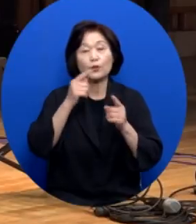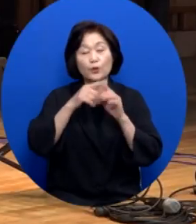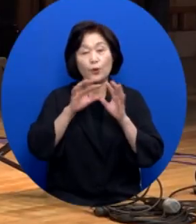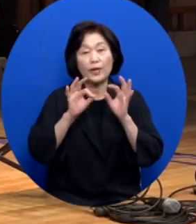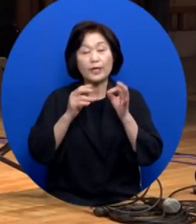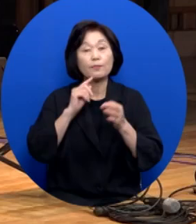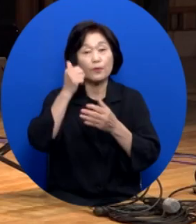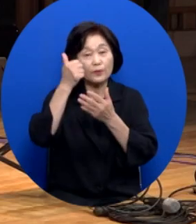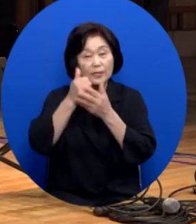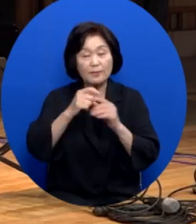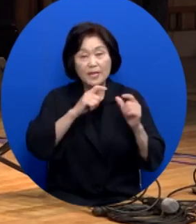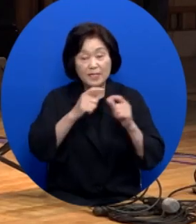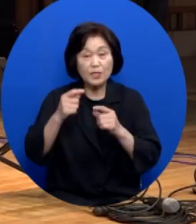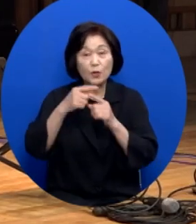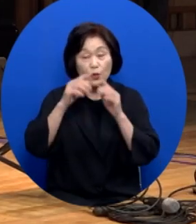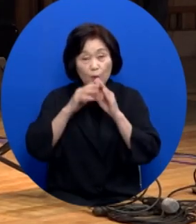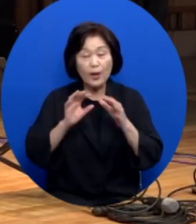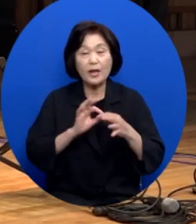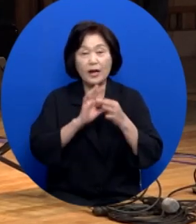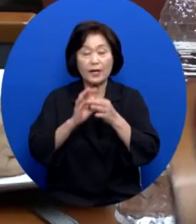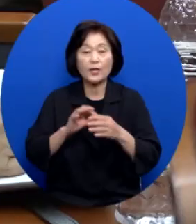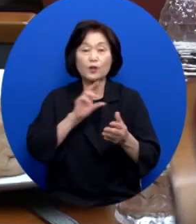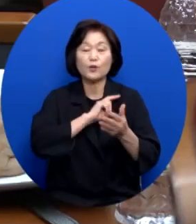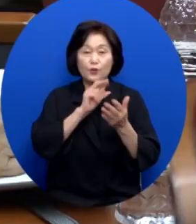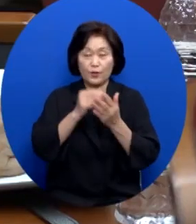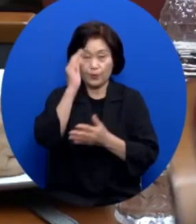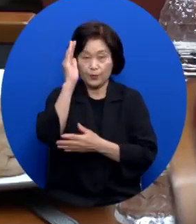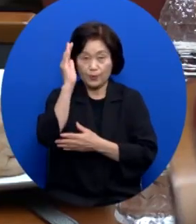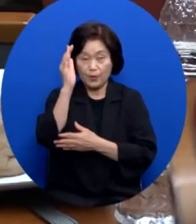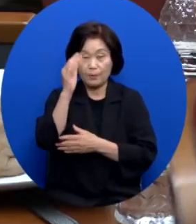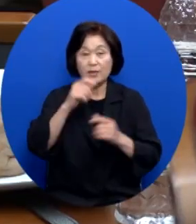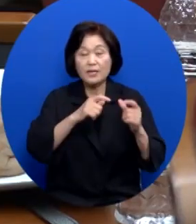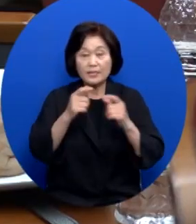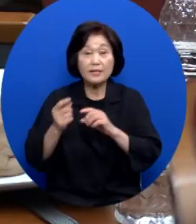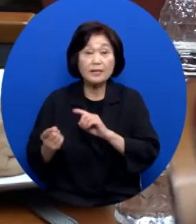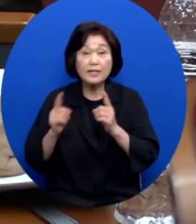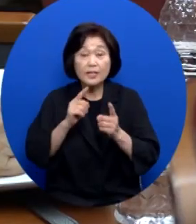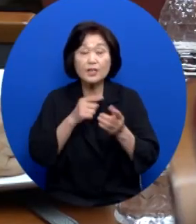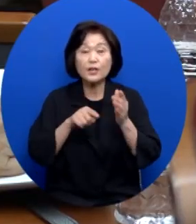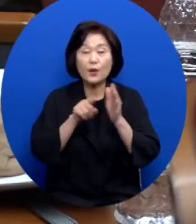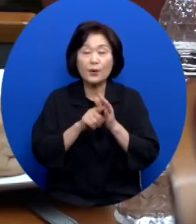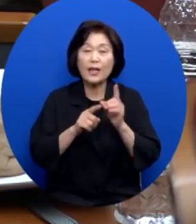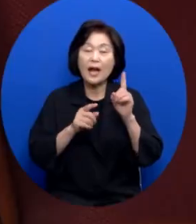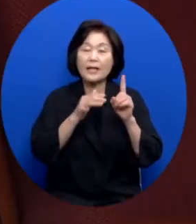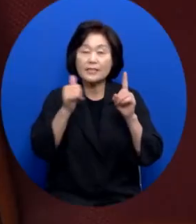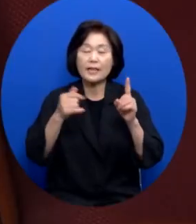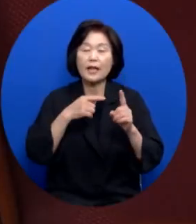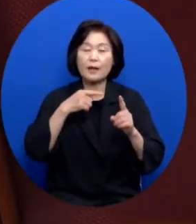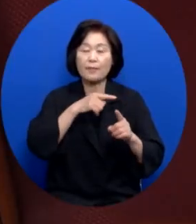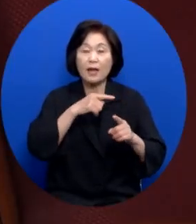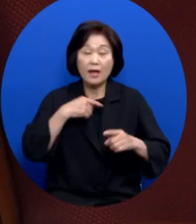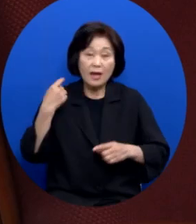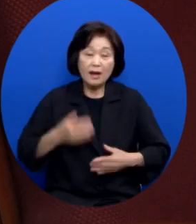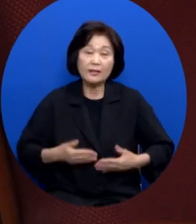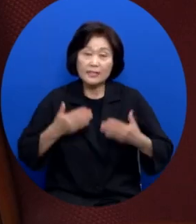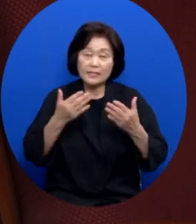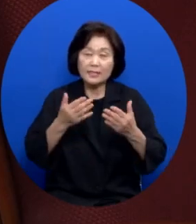목사가 지역 교계와의 관계를 주제로 설교하며 지역을 살리기 위한 한 사람의 헌신을